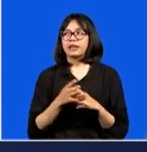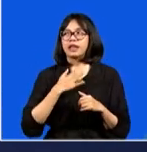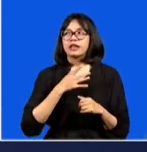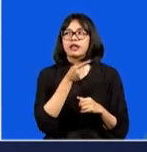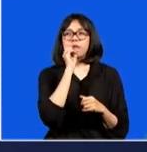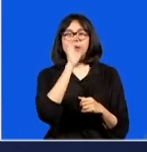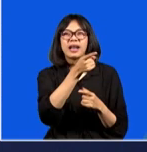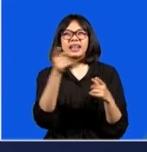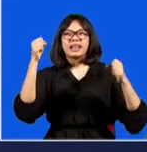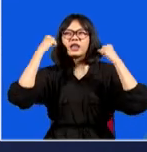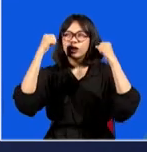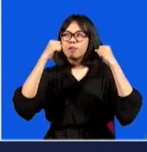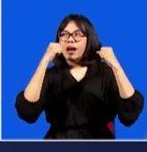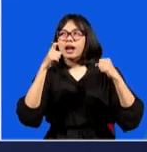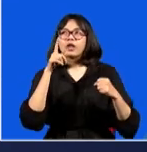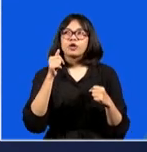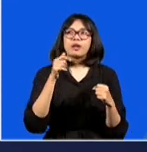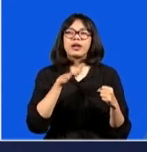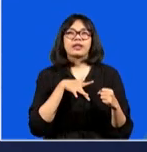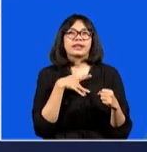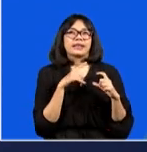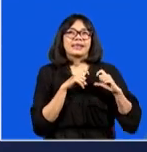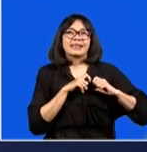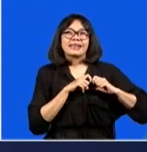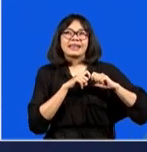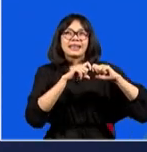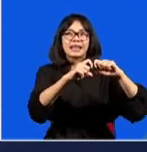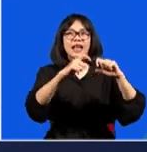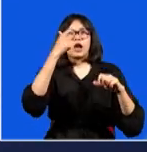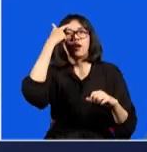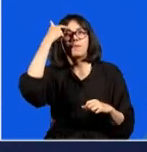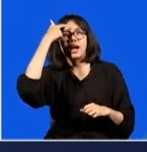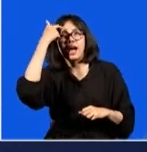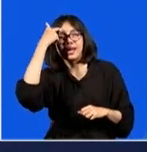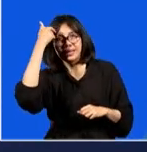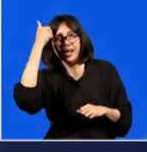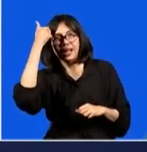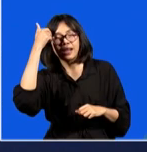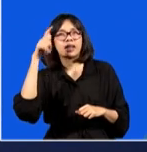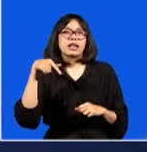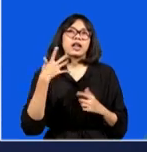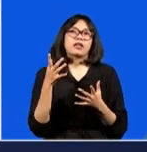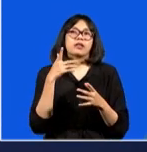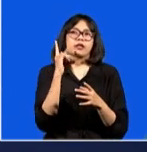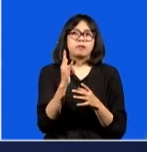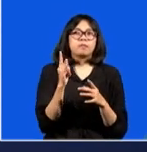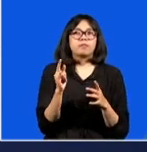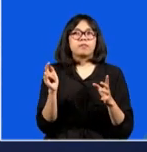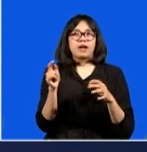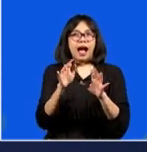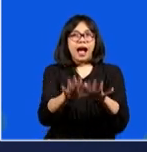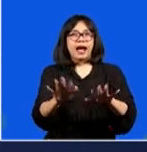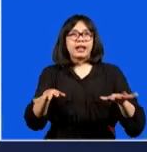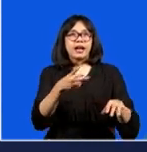untuk menumbuhkan kecintaan belajar di anak-anak tersebut dan memberdayakan anak-anak